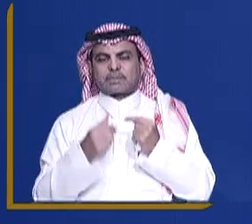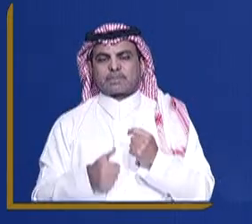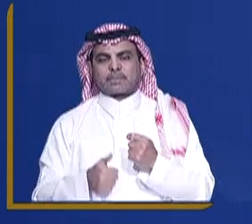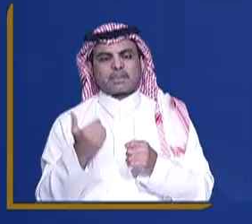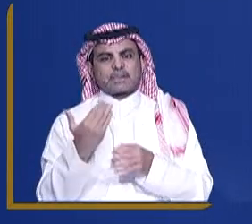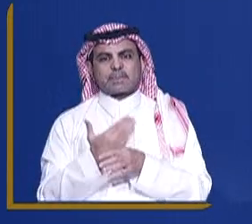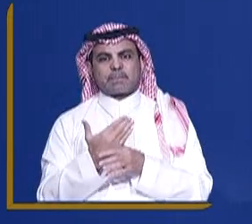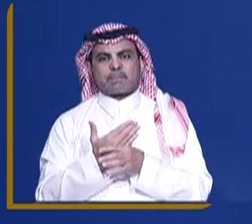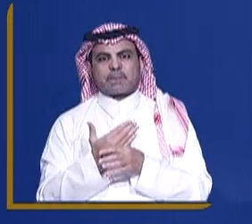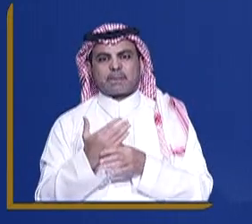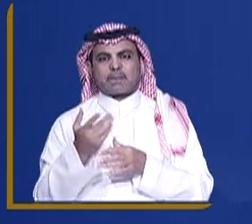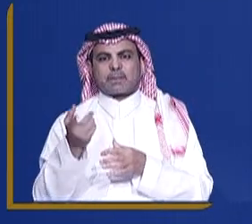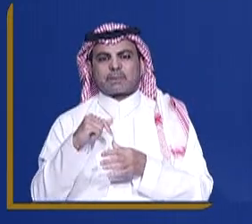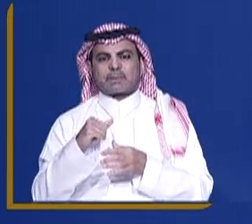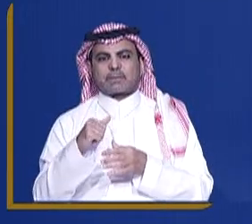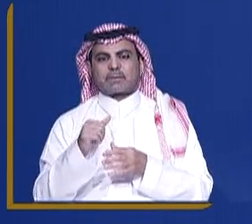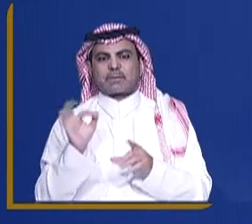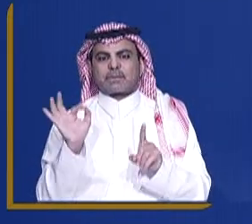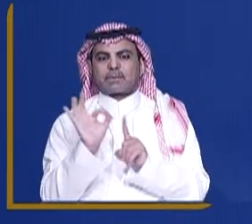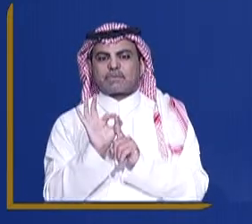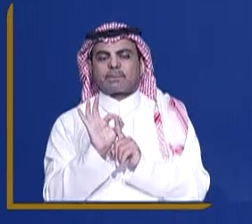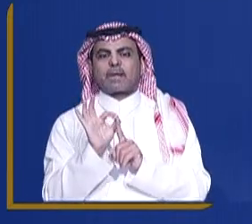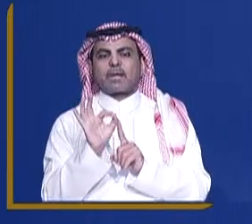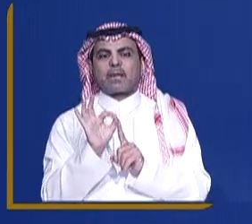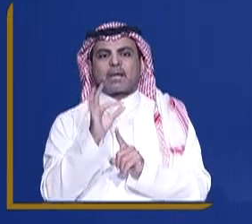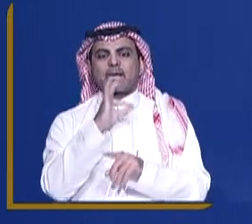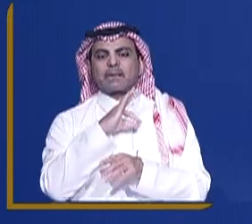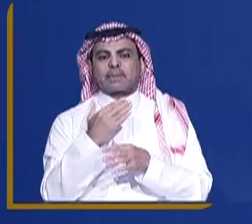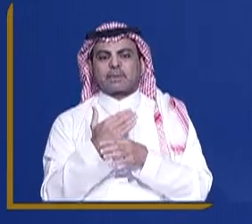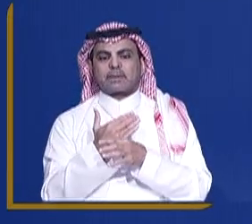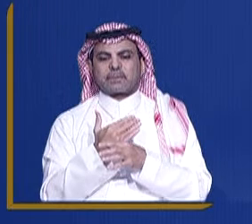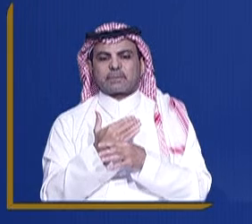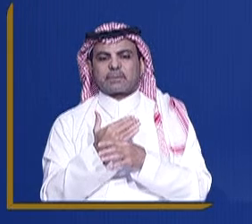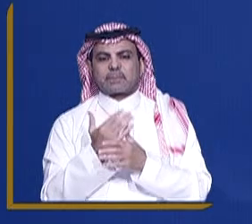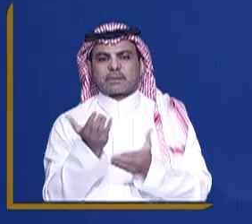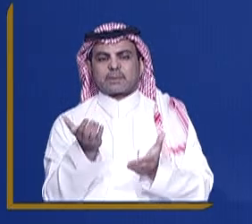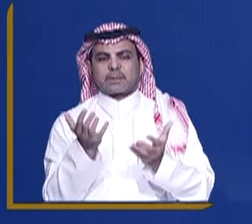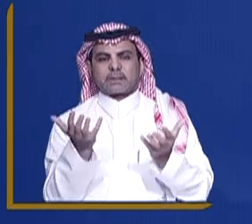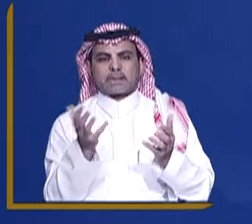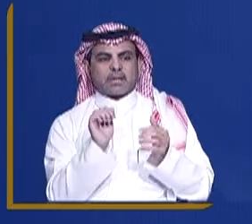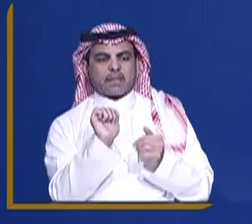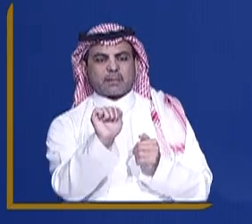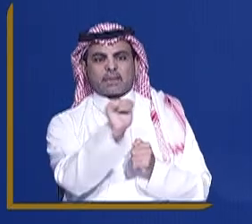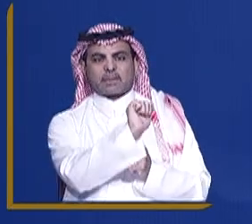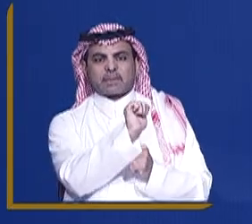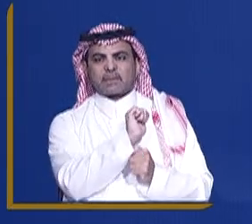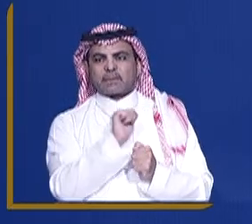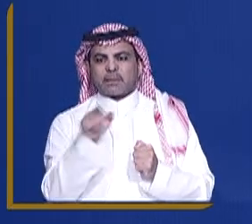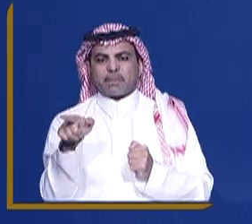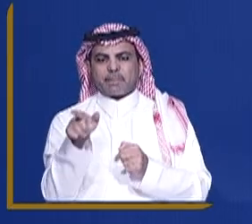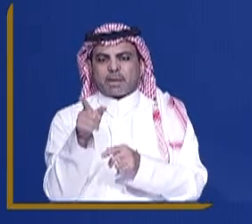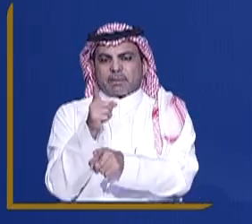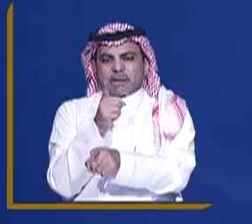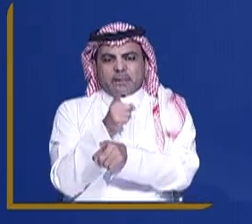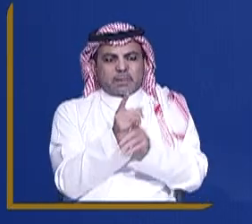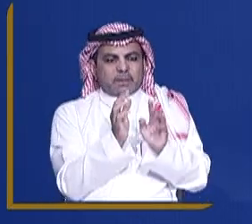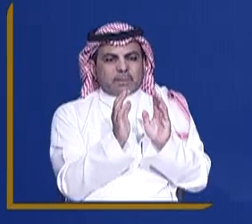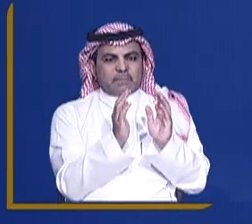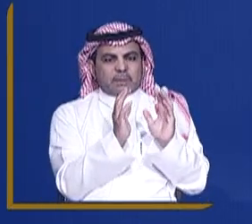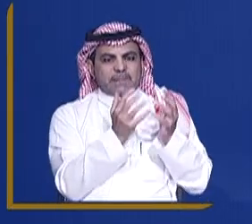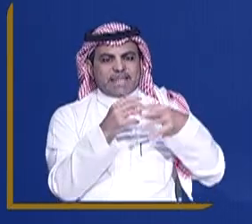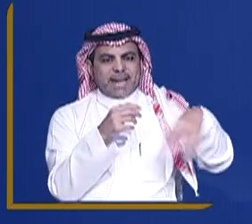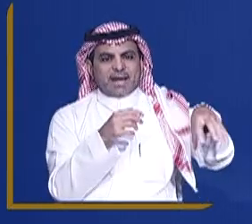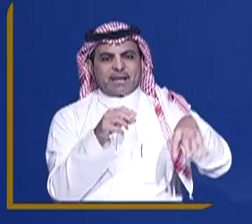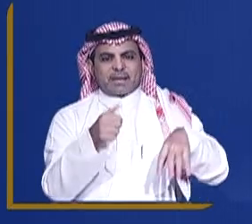لأنهم هم حقيقة محور اهتمامنا، والعمل على هذا الهيكلة هو إعطائهم الفرصة بمشيئة الله أن يستفيدون من